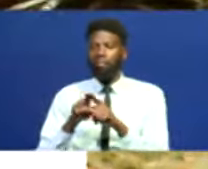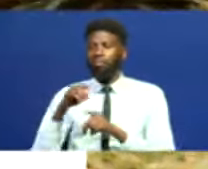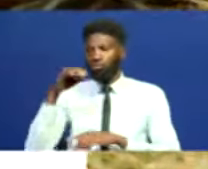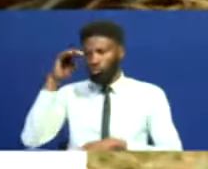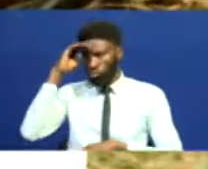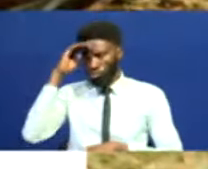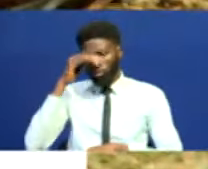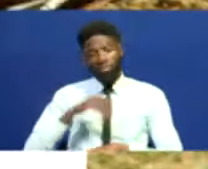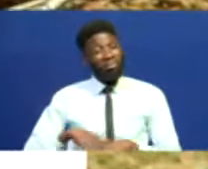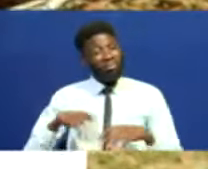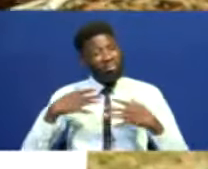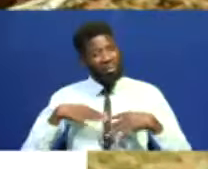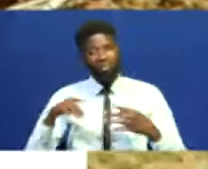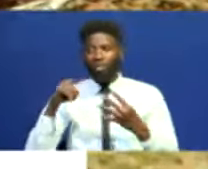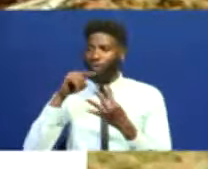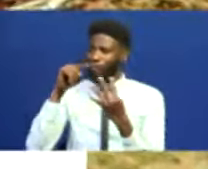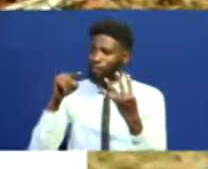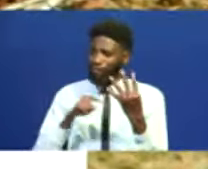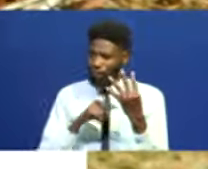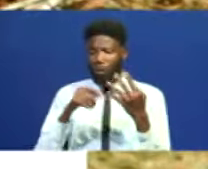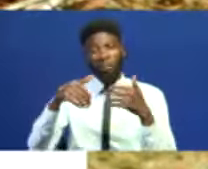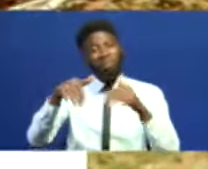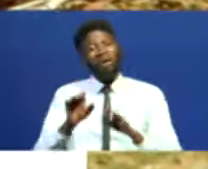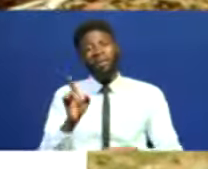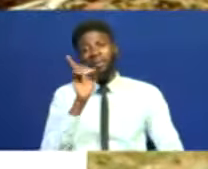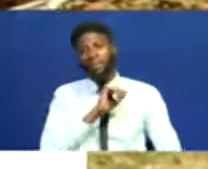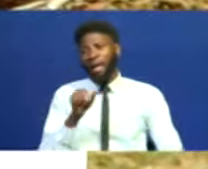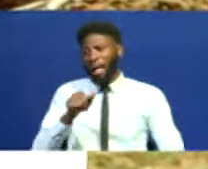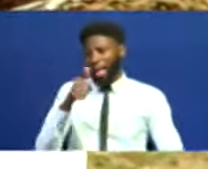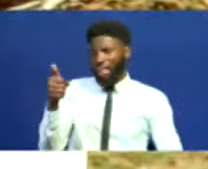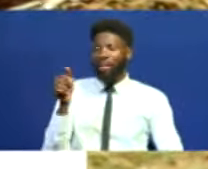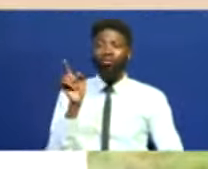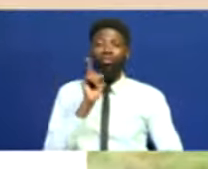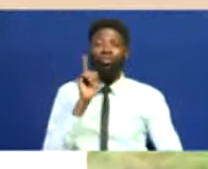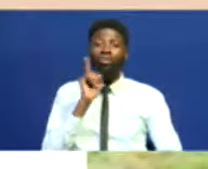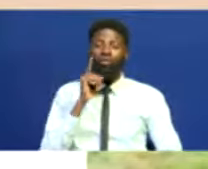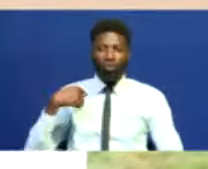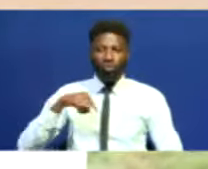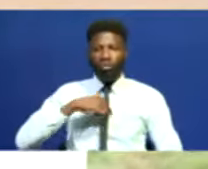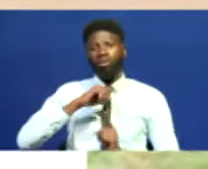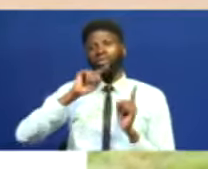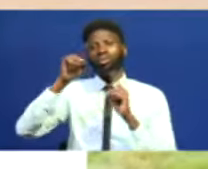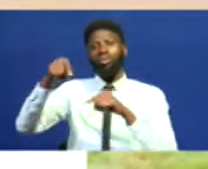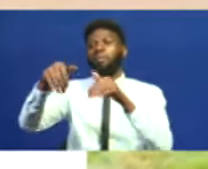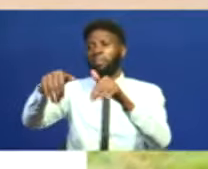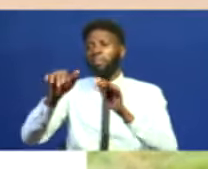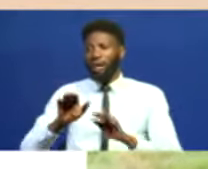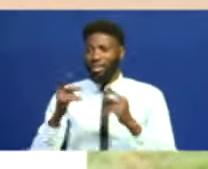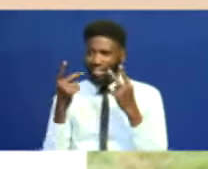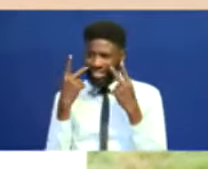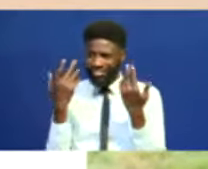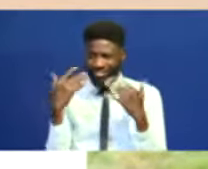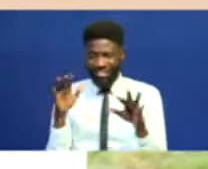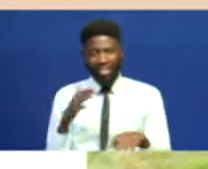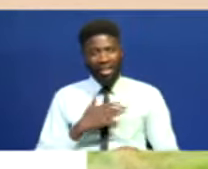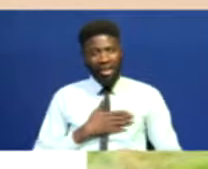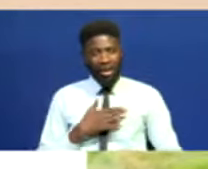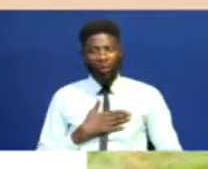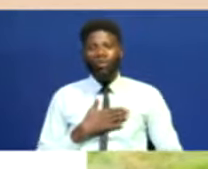wanne. Na kuna mwingine hapa ngambo tunaelekea kumuzika kesho. Tena tumeona watoto wetu